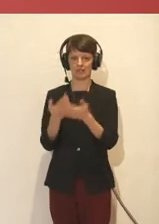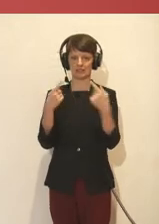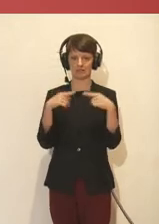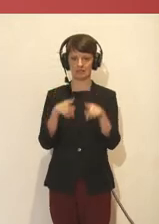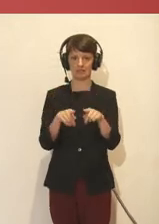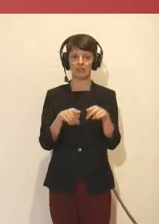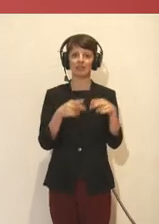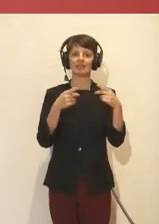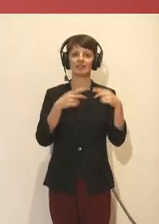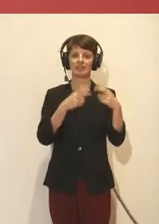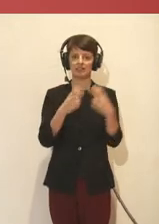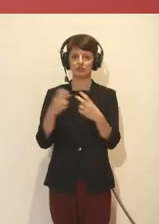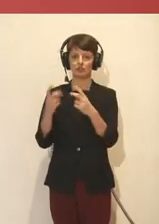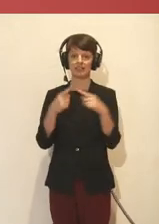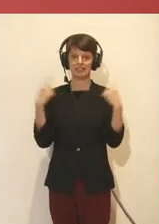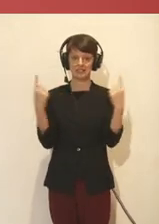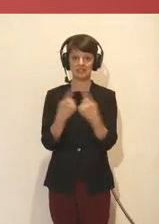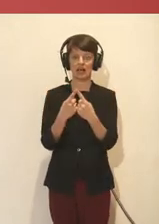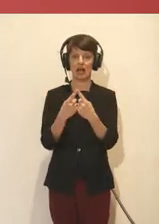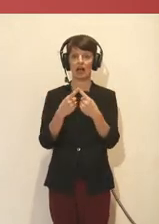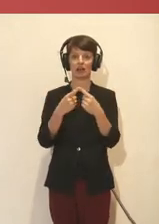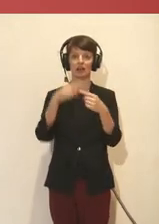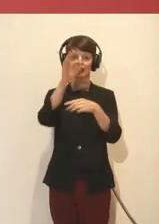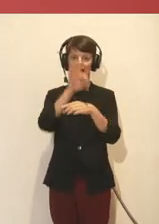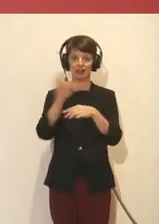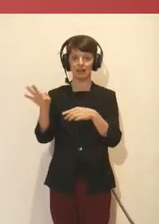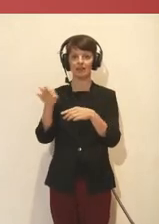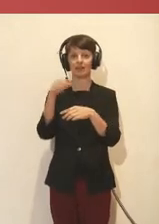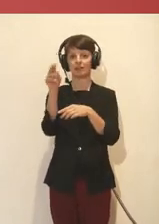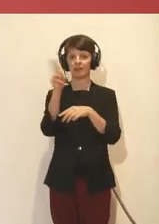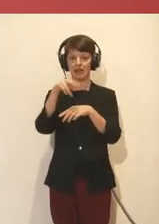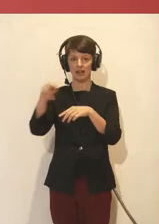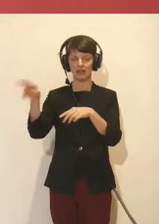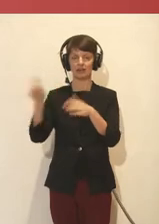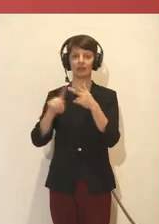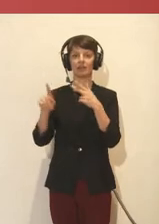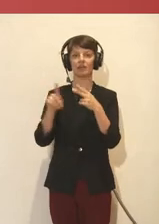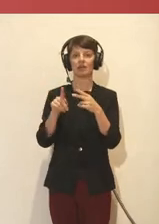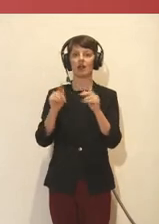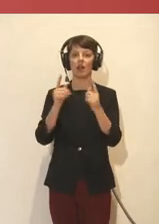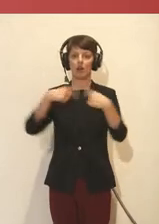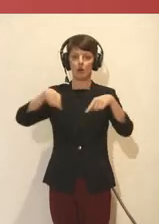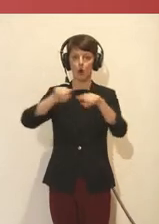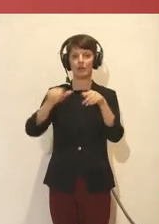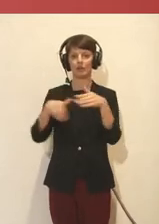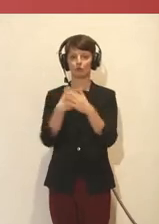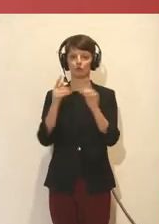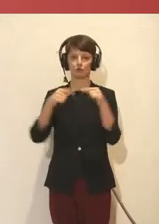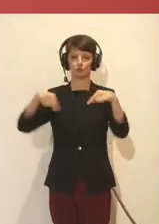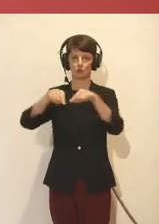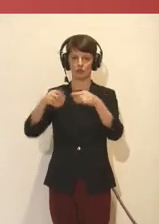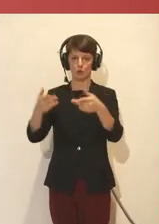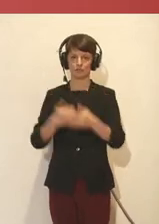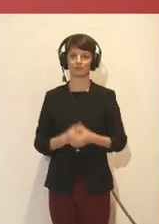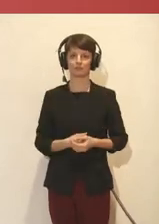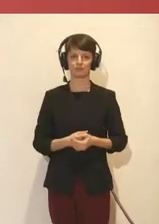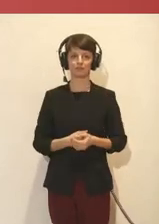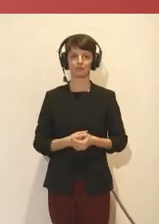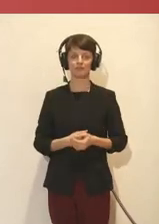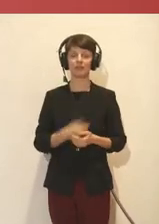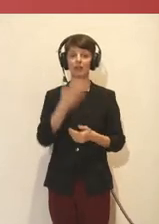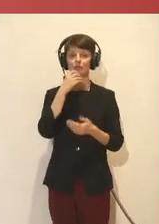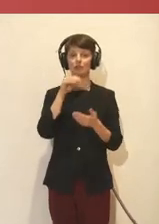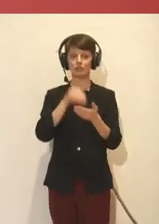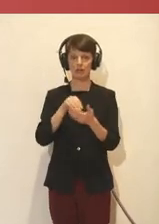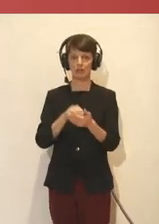die sessions im saal der galerie der lobby und im studio wenn ihr teilnehmen möchtet ihr habt